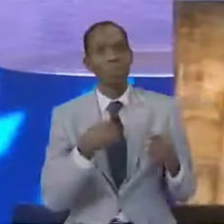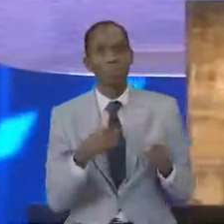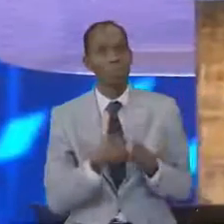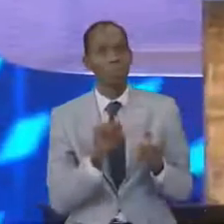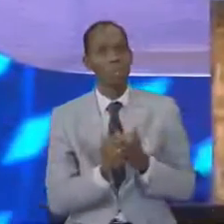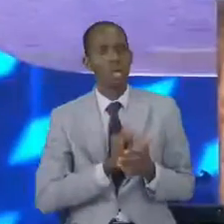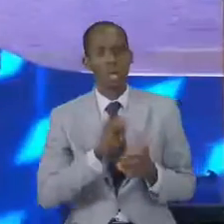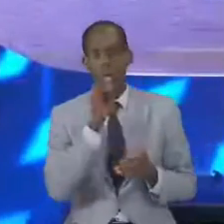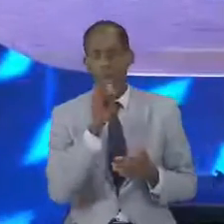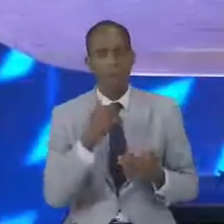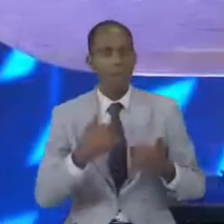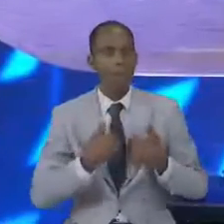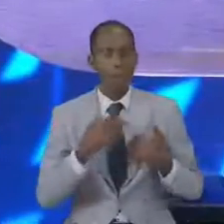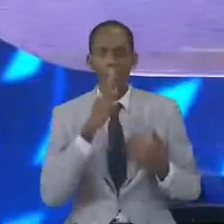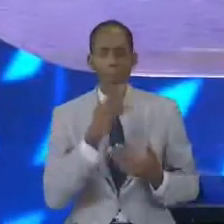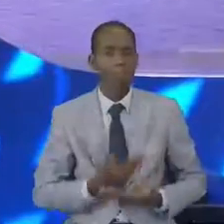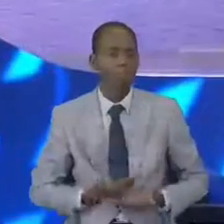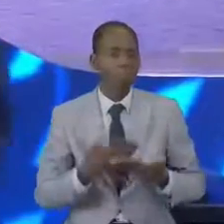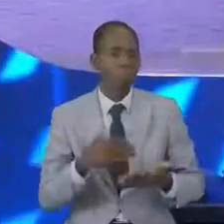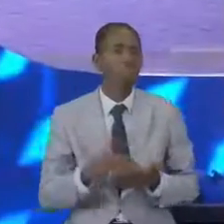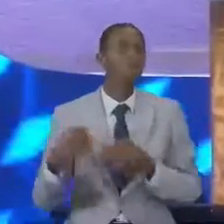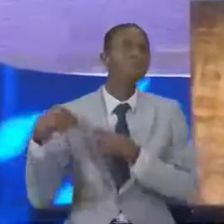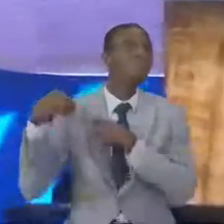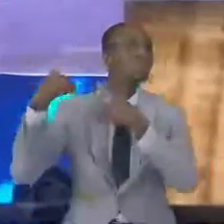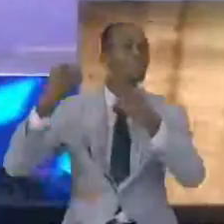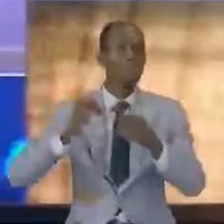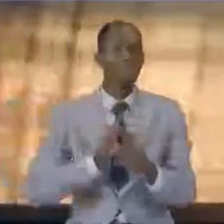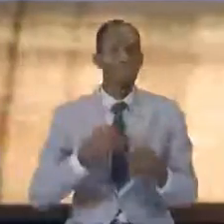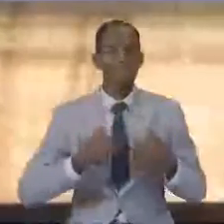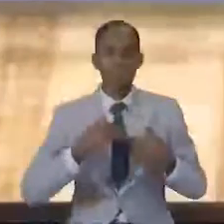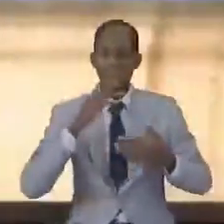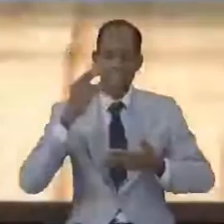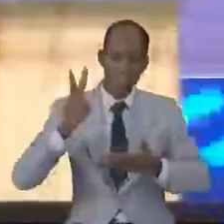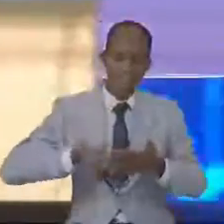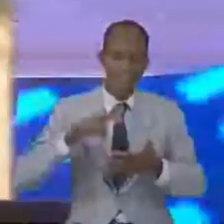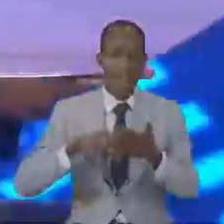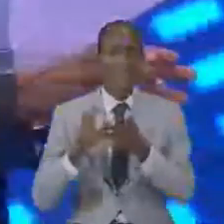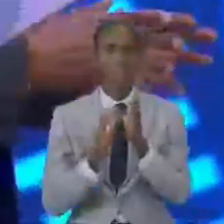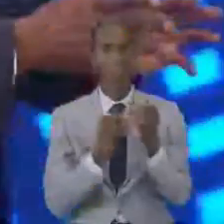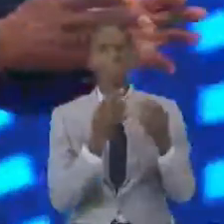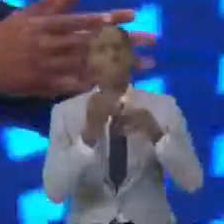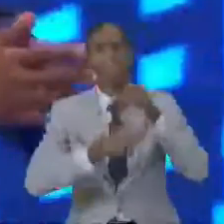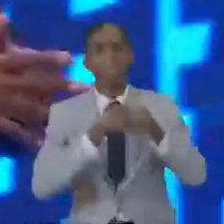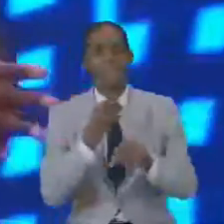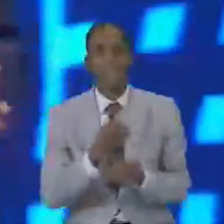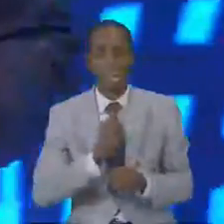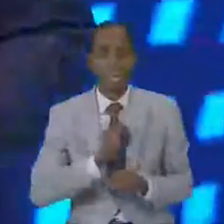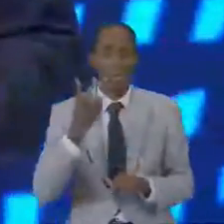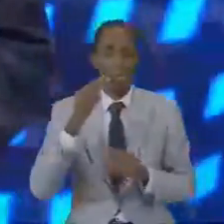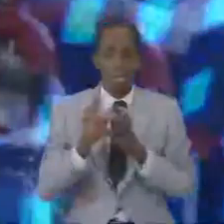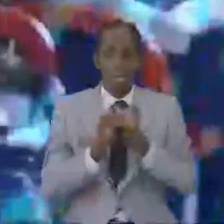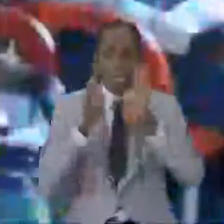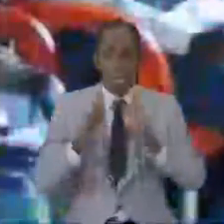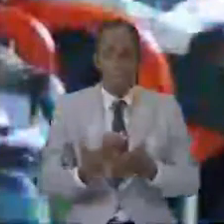ne peut pas ainsi je lis la bible avant toi depuis longtemps ne me dis pas cela j'ai été chrétien avant que tu ne devienne